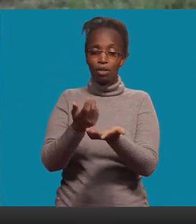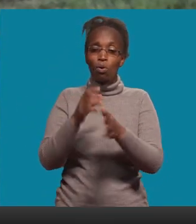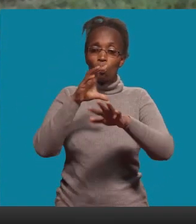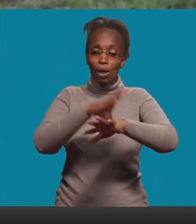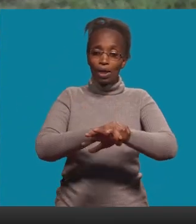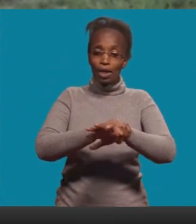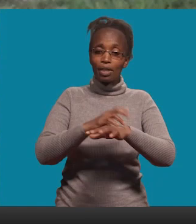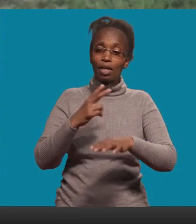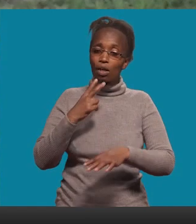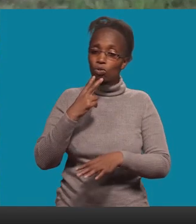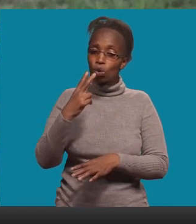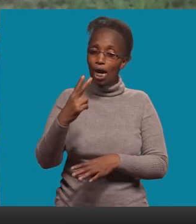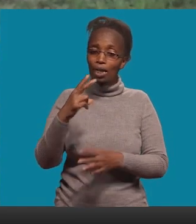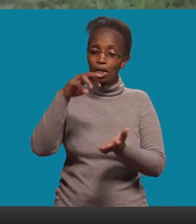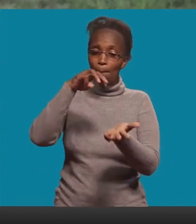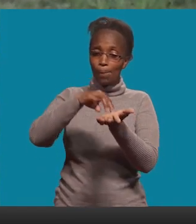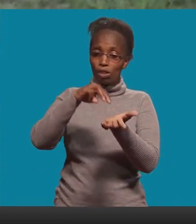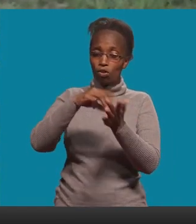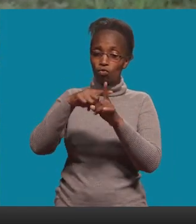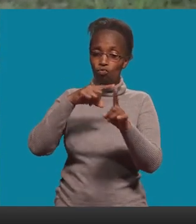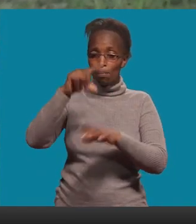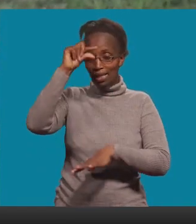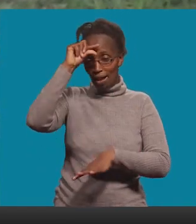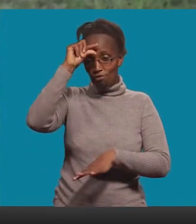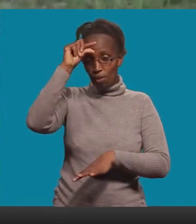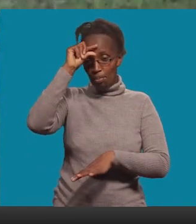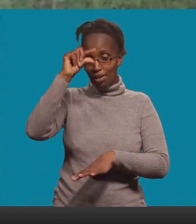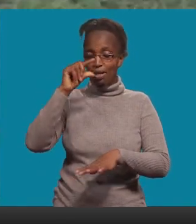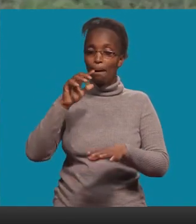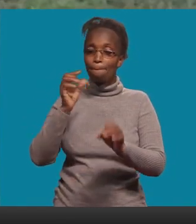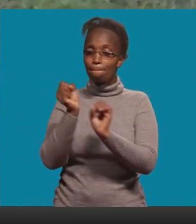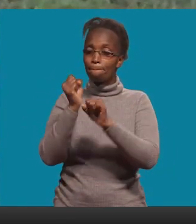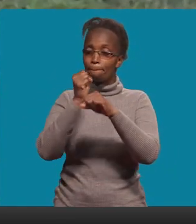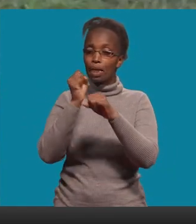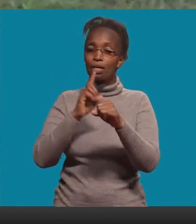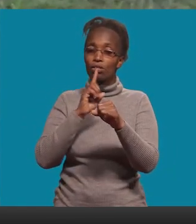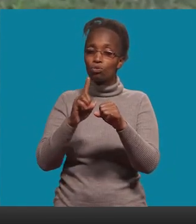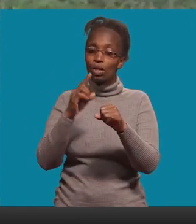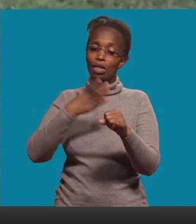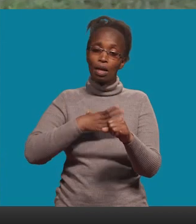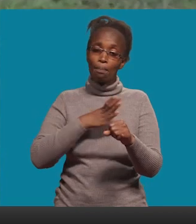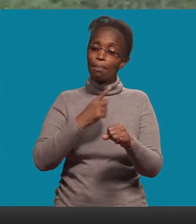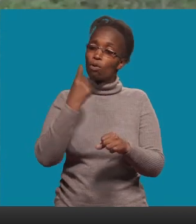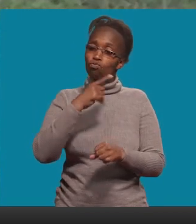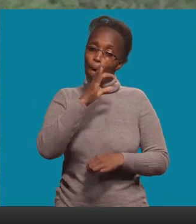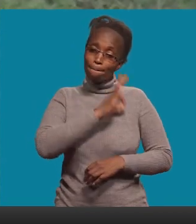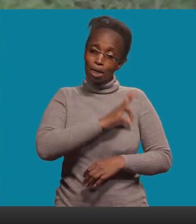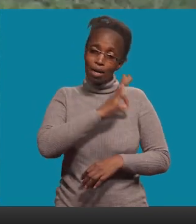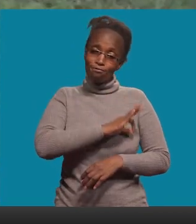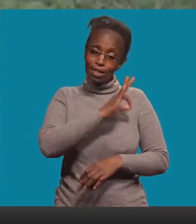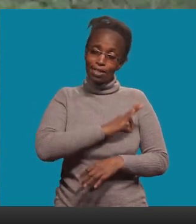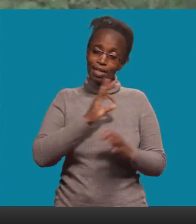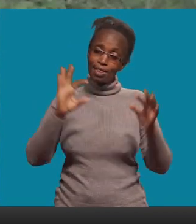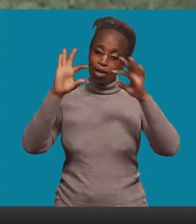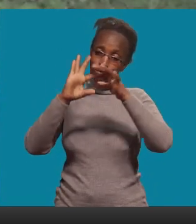hiyo rent, tunapata 200 million kutoka kwa serikali. Na kuhakikisha kule yule